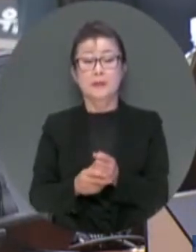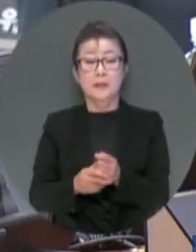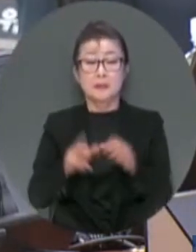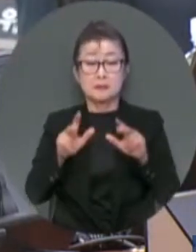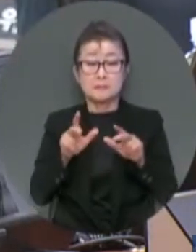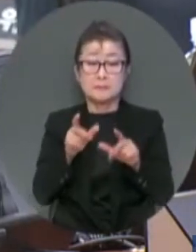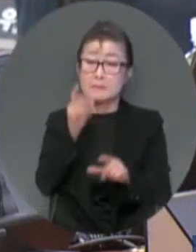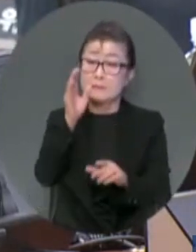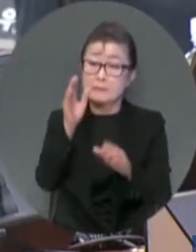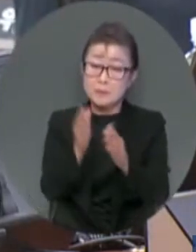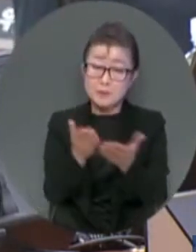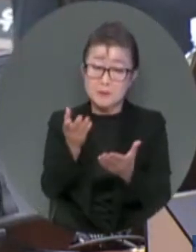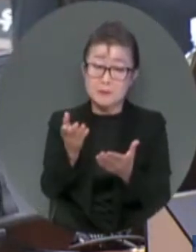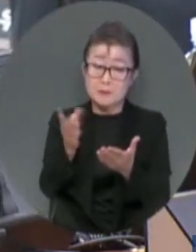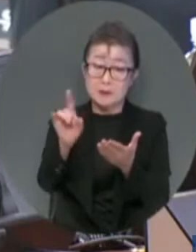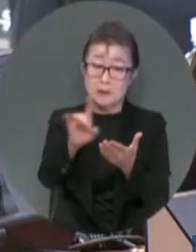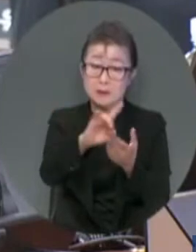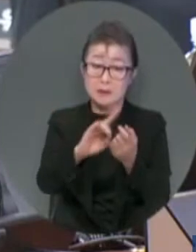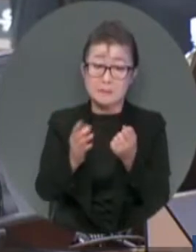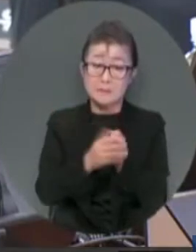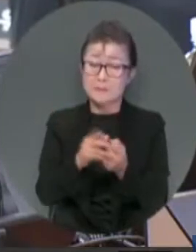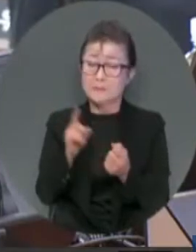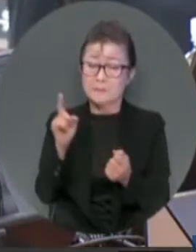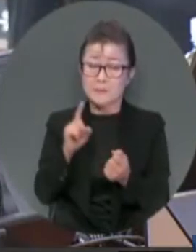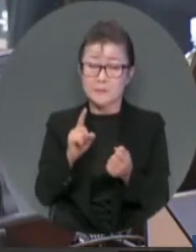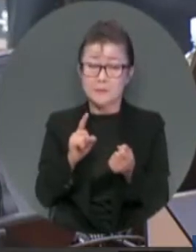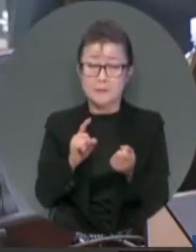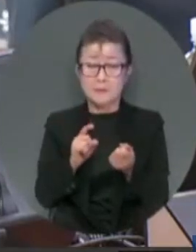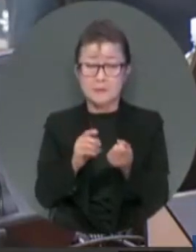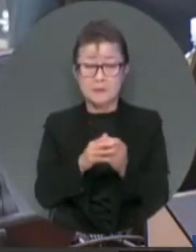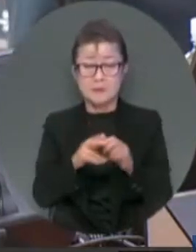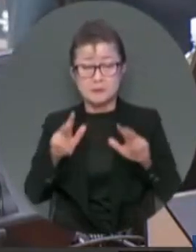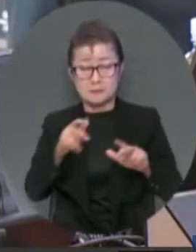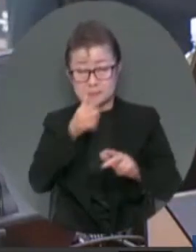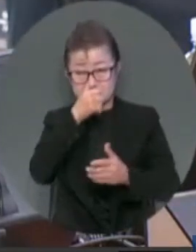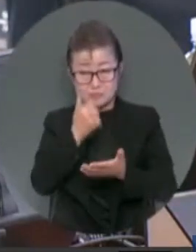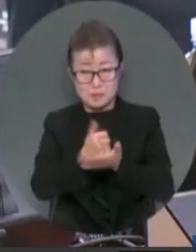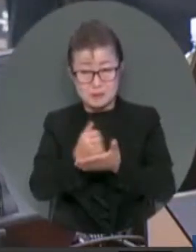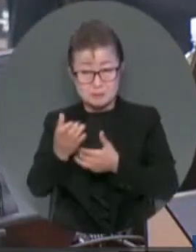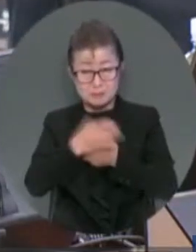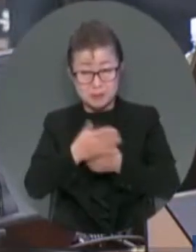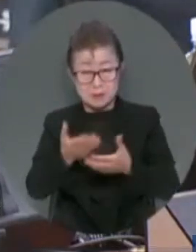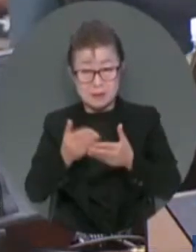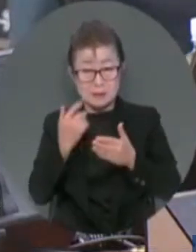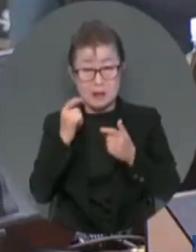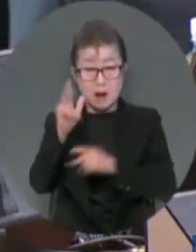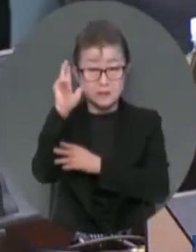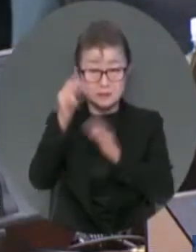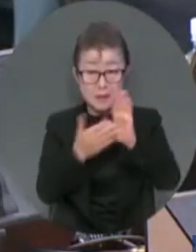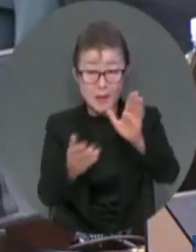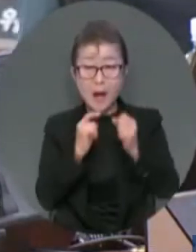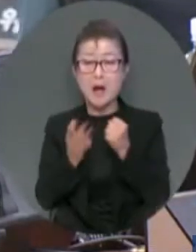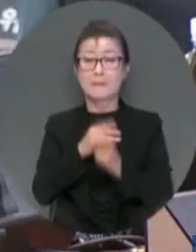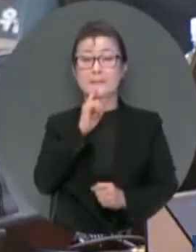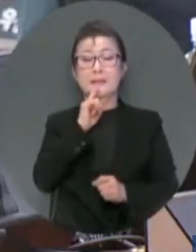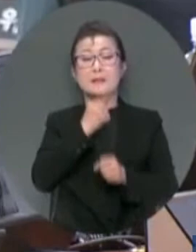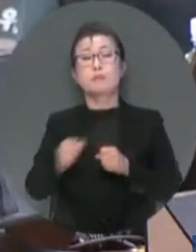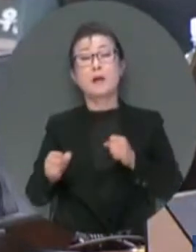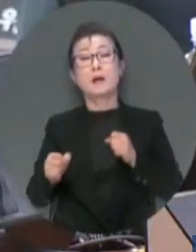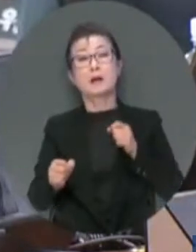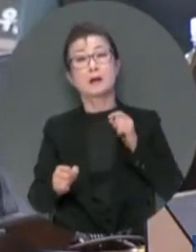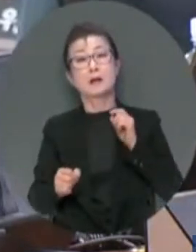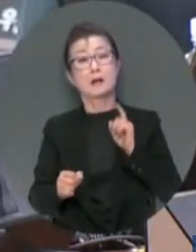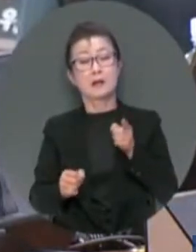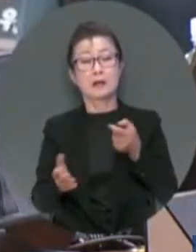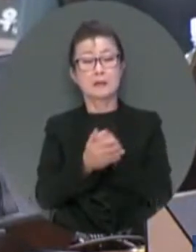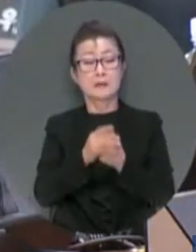자기가 뭐? 유죄 판결 그것 때문에 증언을 거부하겠다고요? 형사소송법에